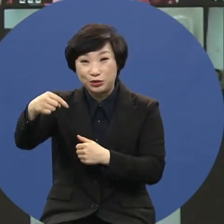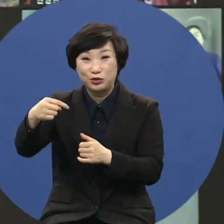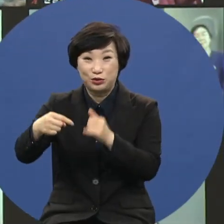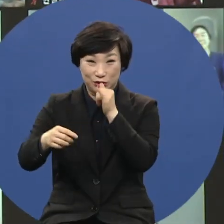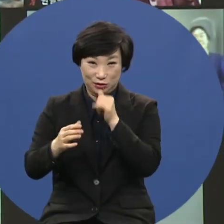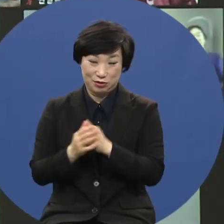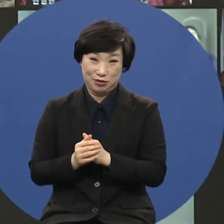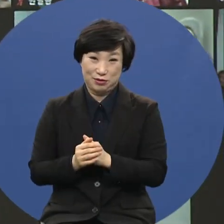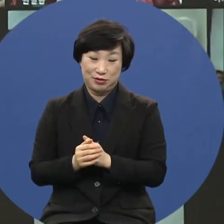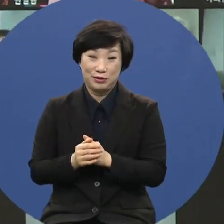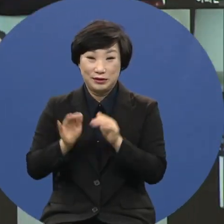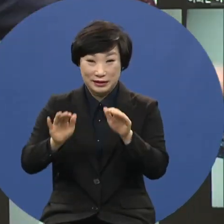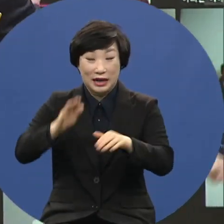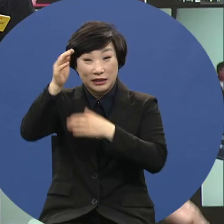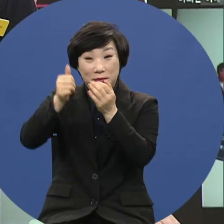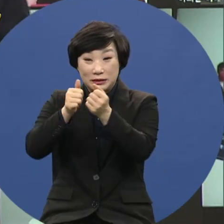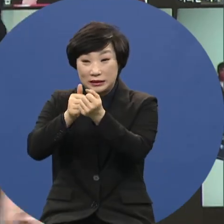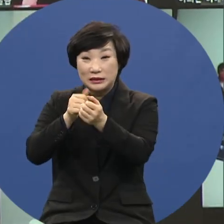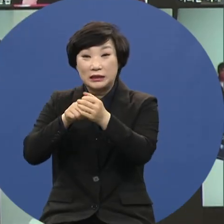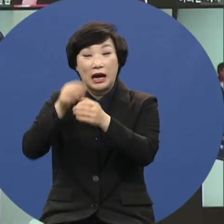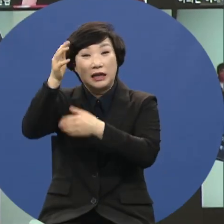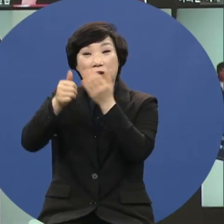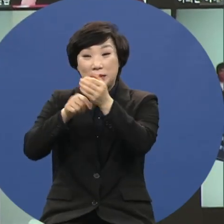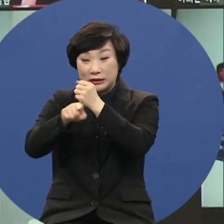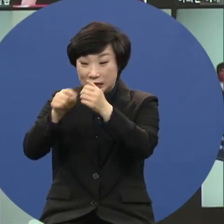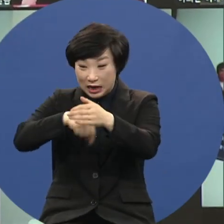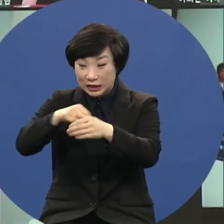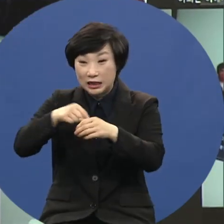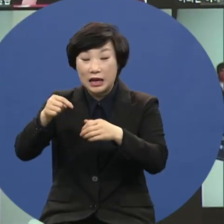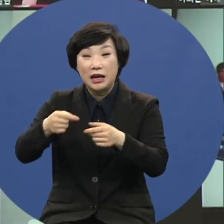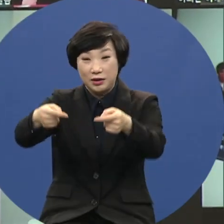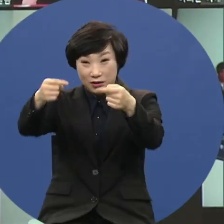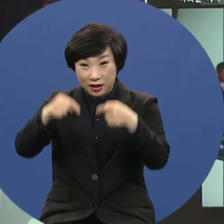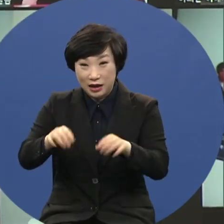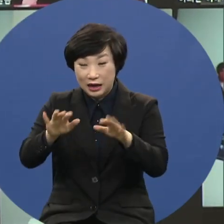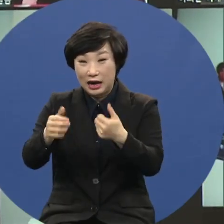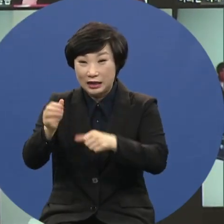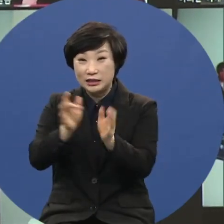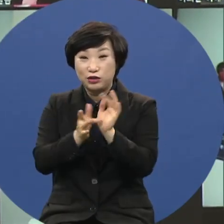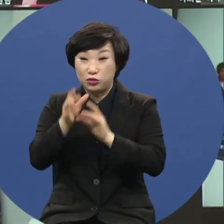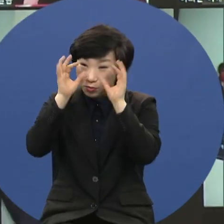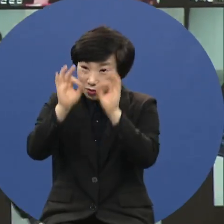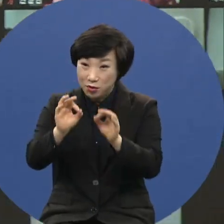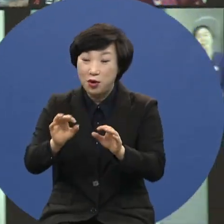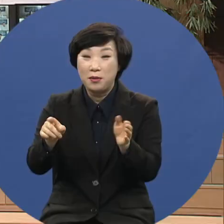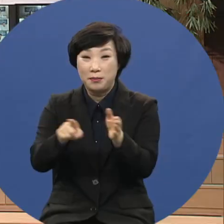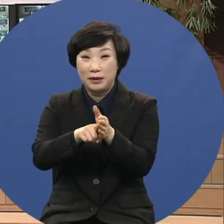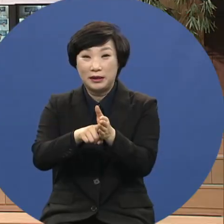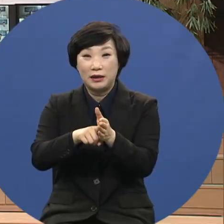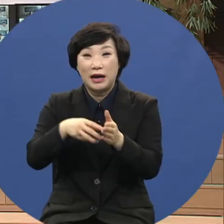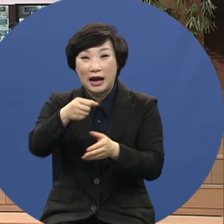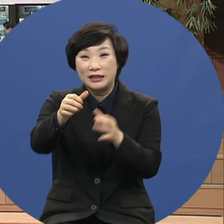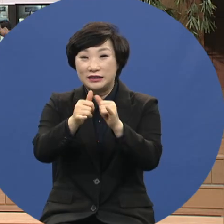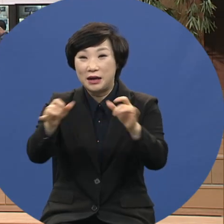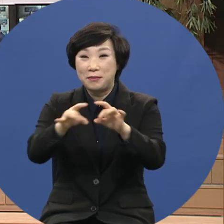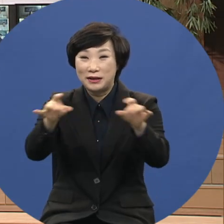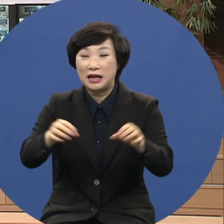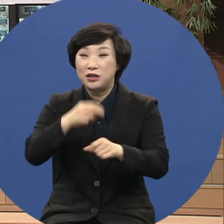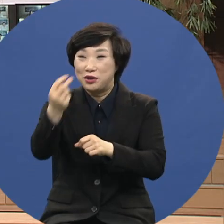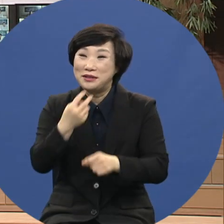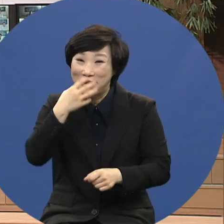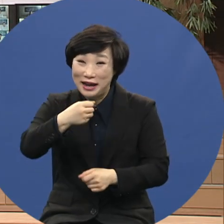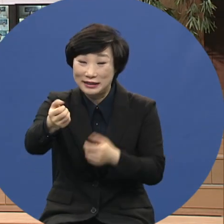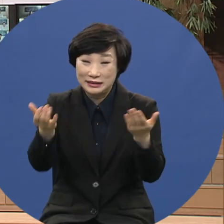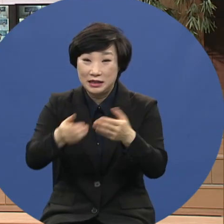가르쳐주고 자기 뜻 안에 들어와 아들을 복음 있는 자마다 영생을 얻는 이것이니, 이게 마지막 날에